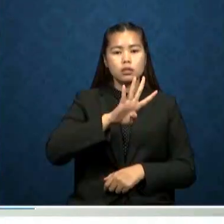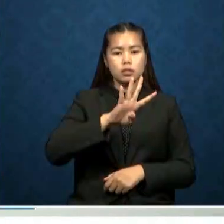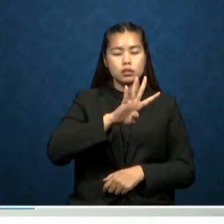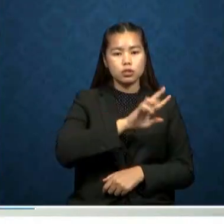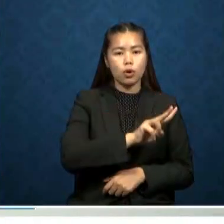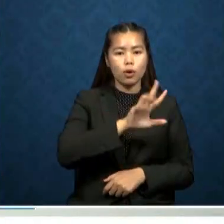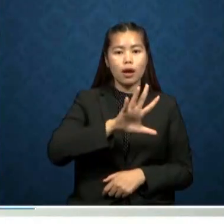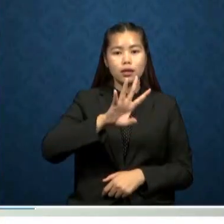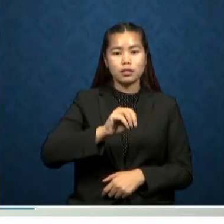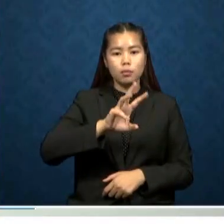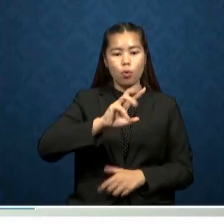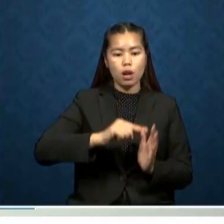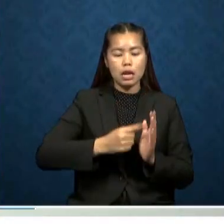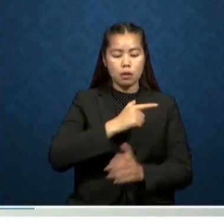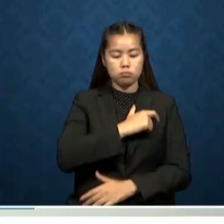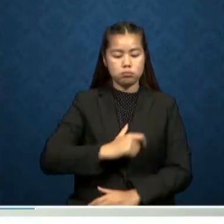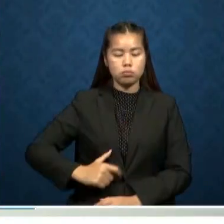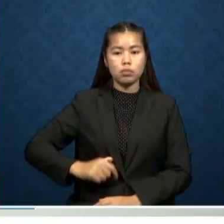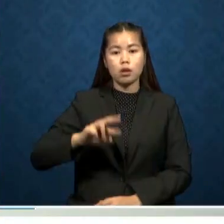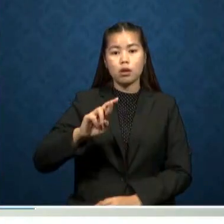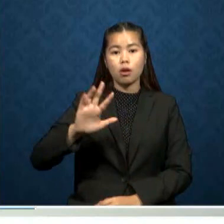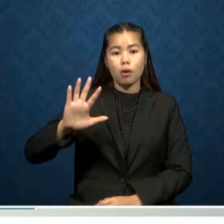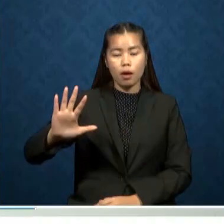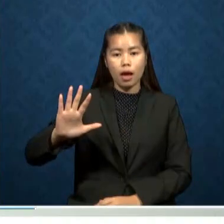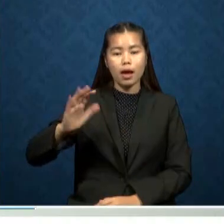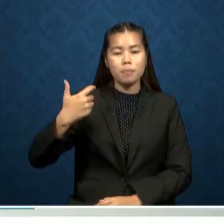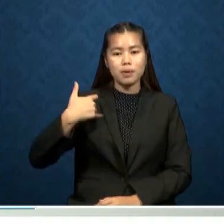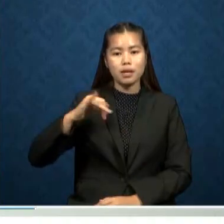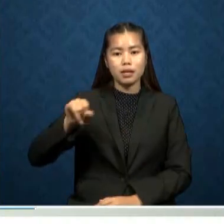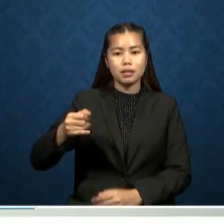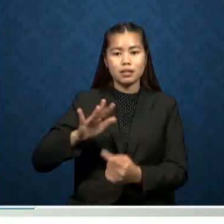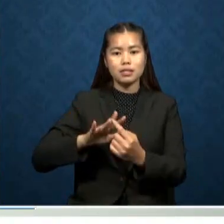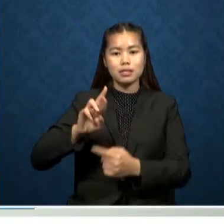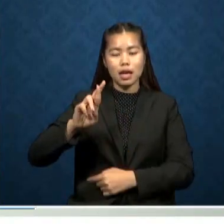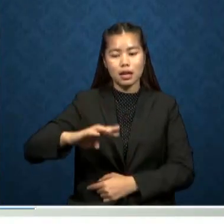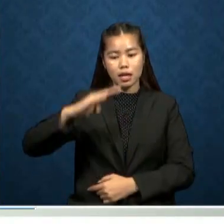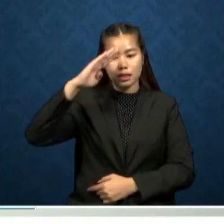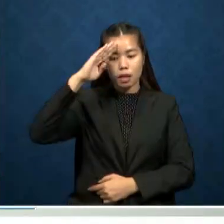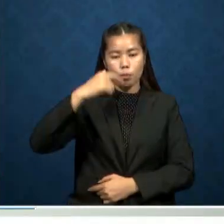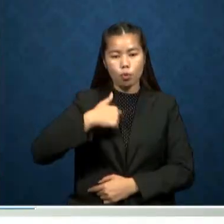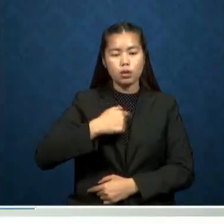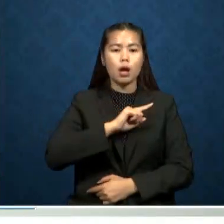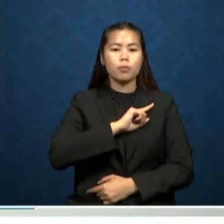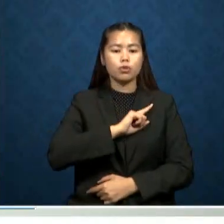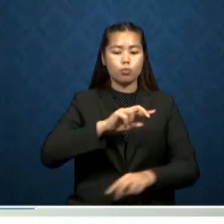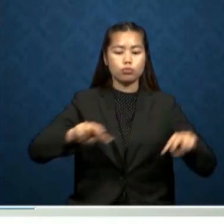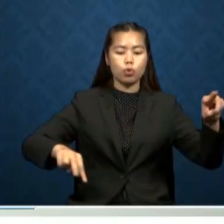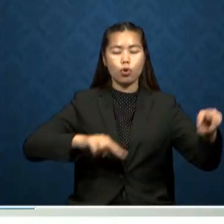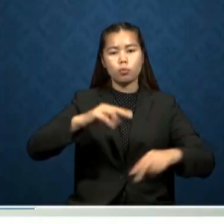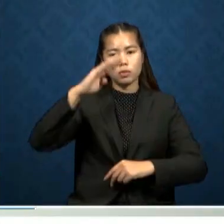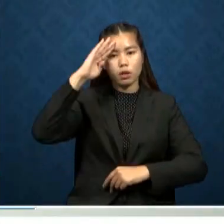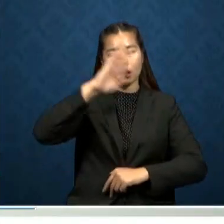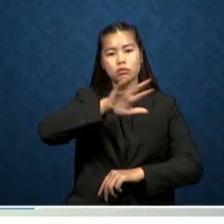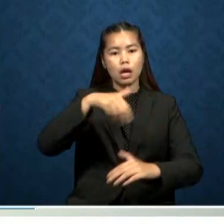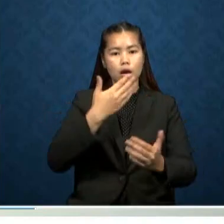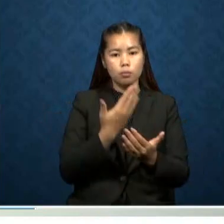5สนจัดตั้งเจเรทับบกทำหน้าที่ตรวจตราราชการทหารทำการต่าง